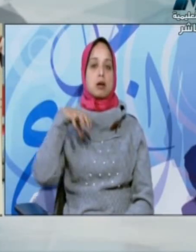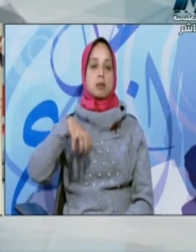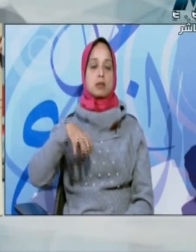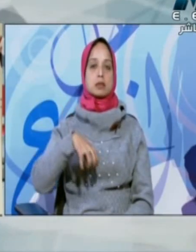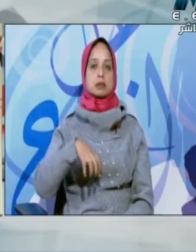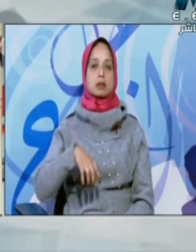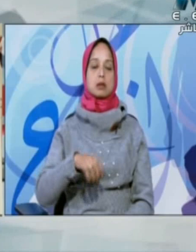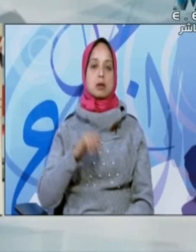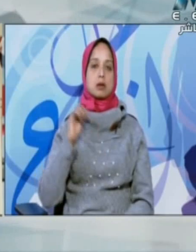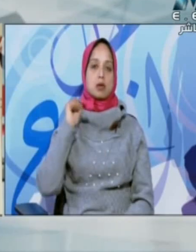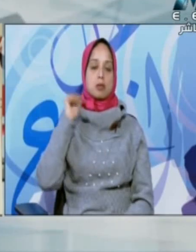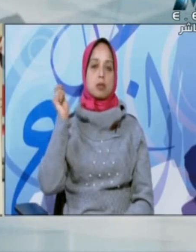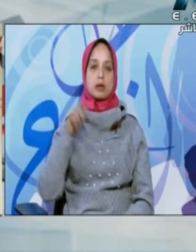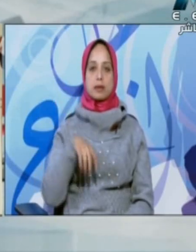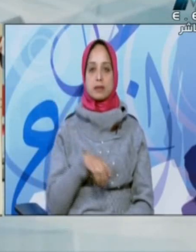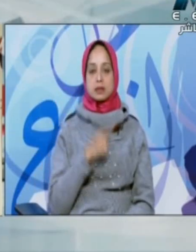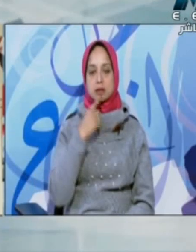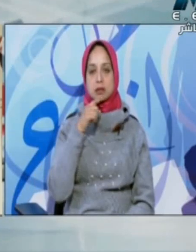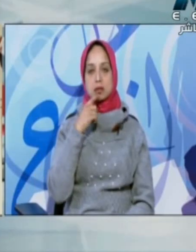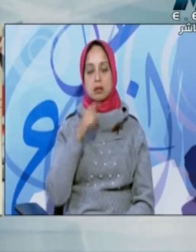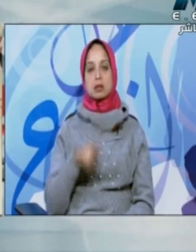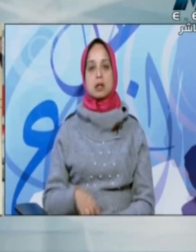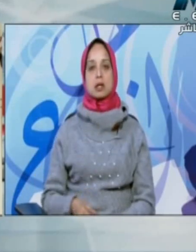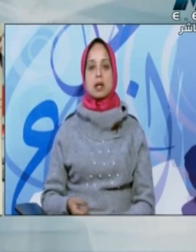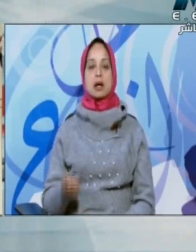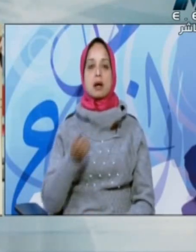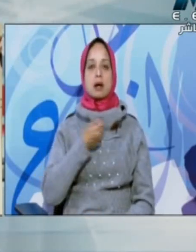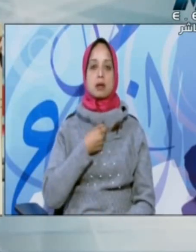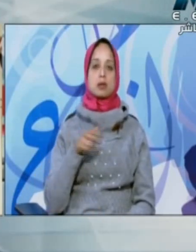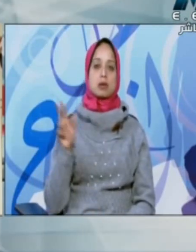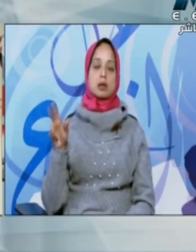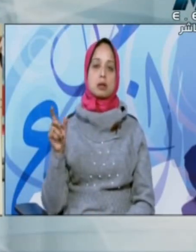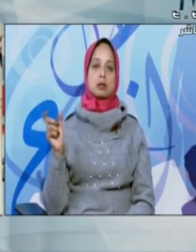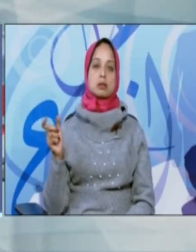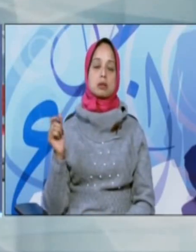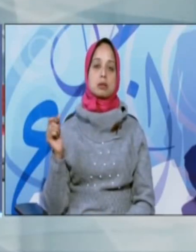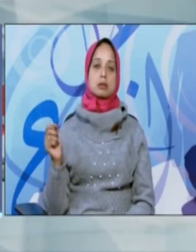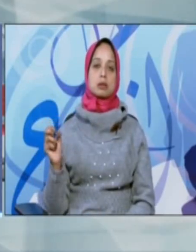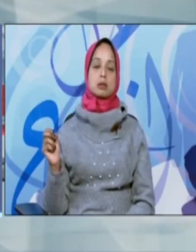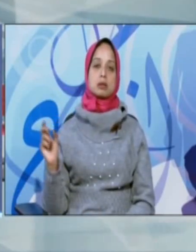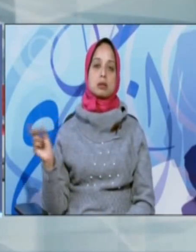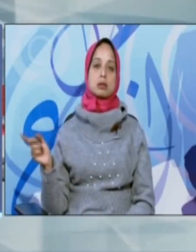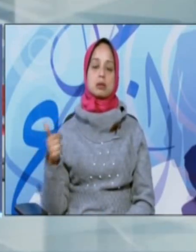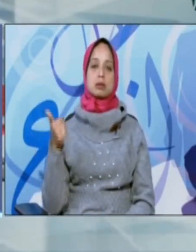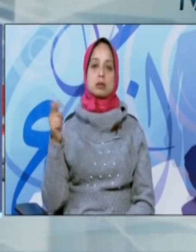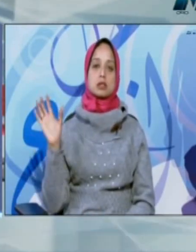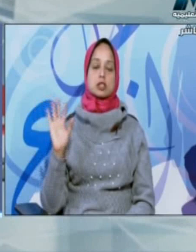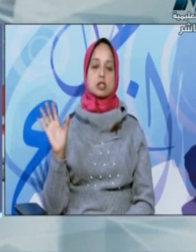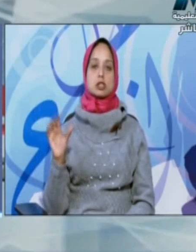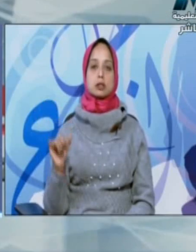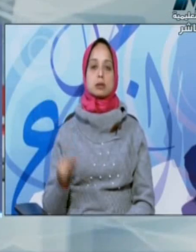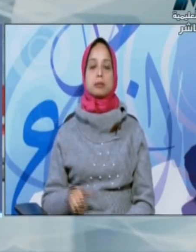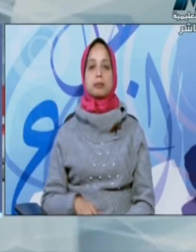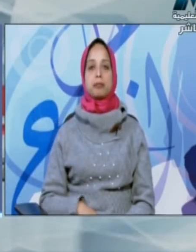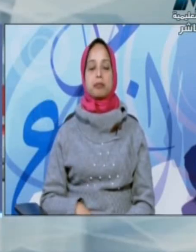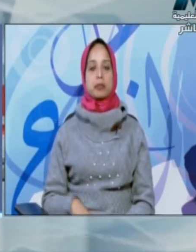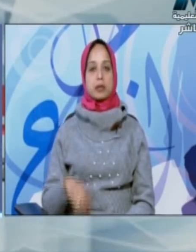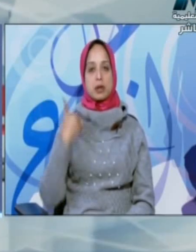المسلمين النقراشي بعد قراره حل جماعه الاخوان. ناخد تليفون معانا احمد ونرجع تاني ونشوف الوضع السياسي. السلام